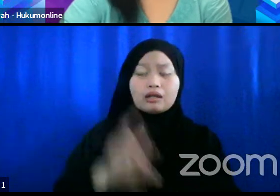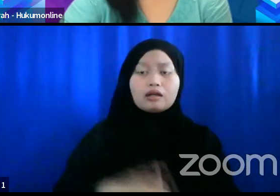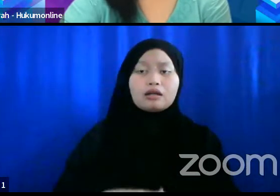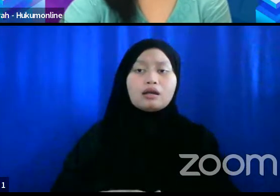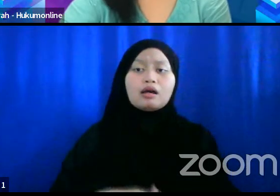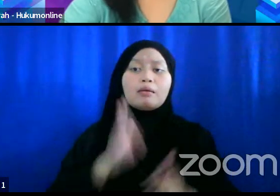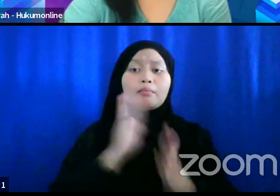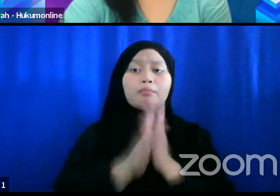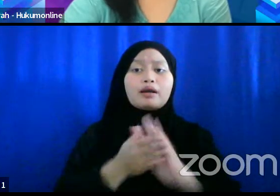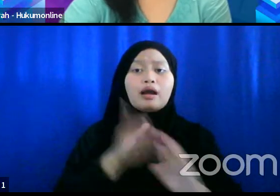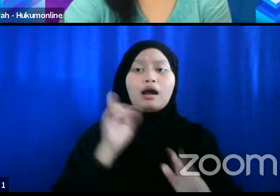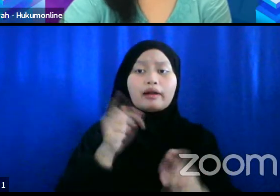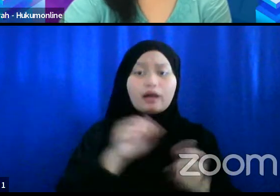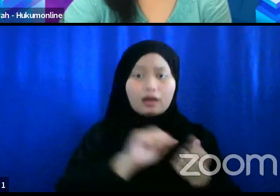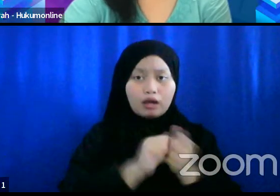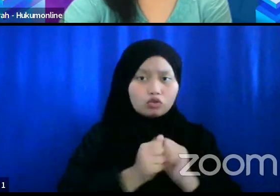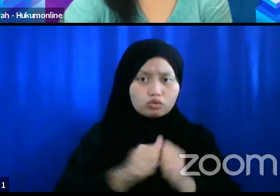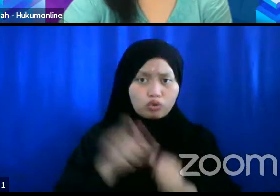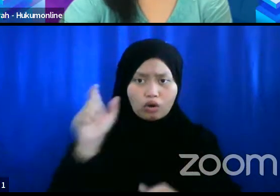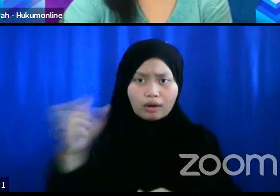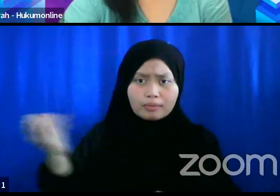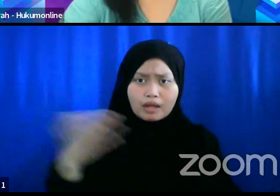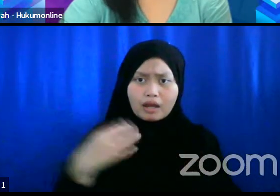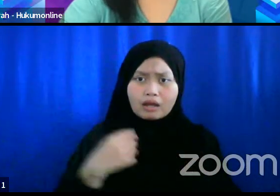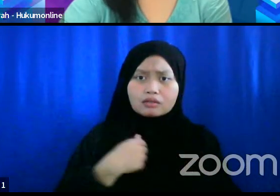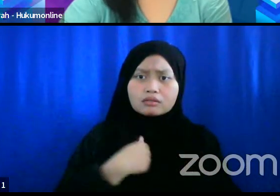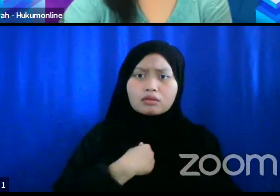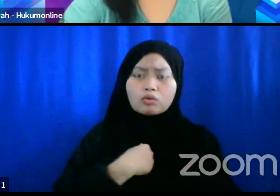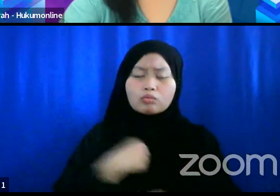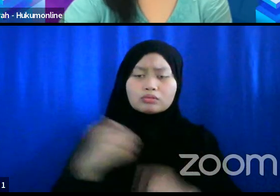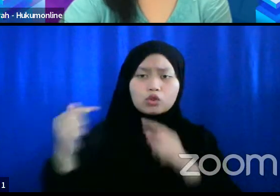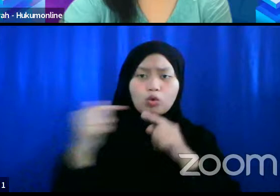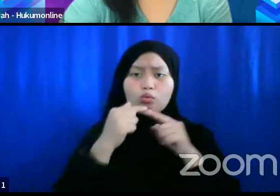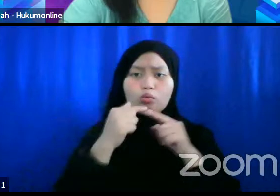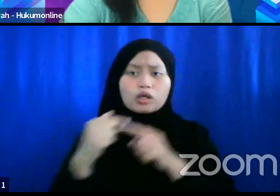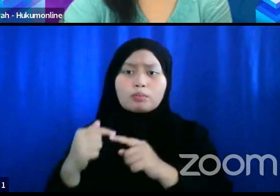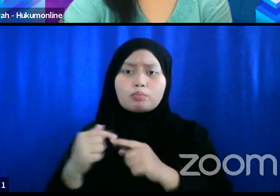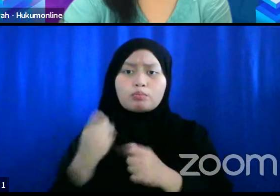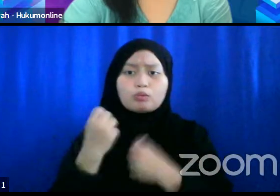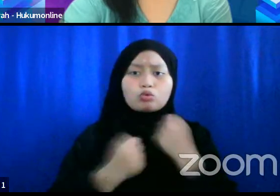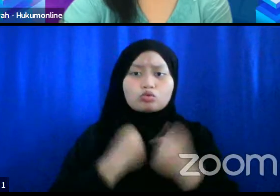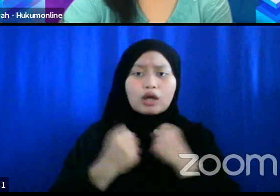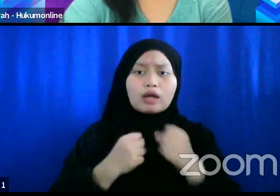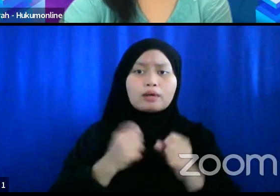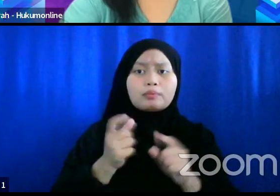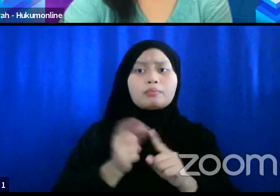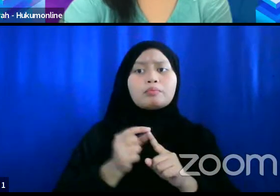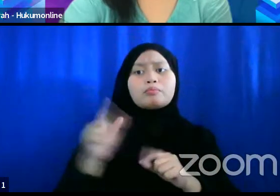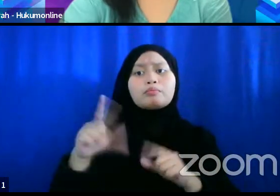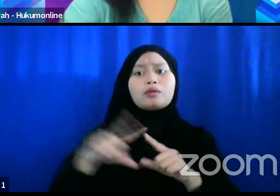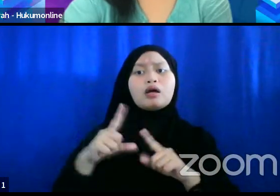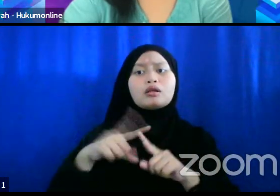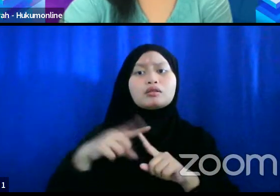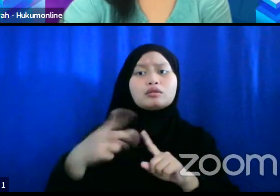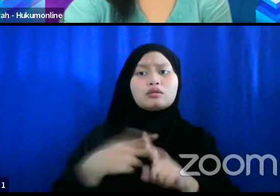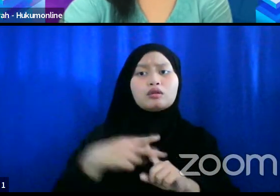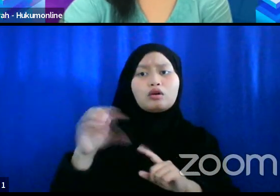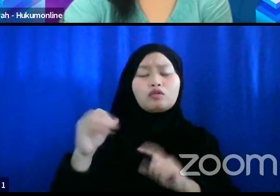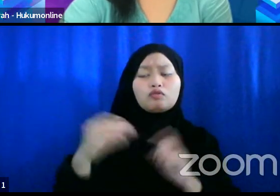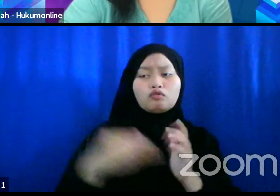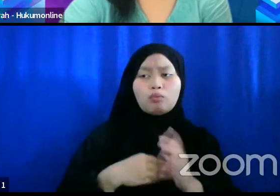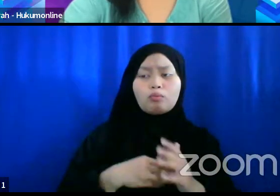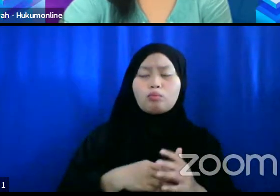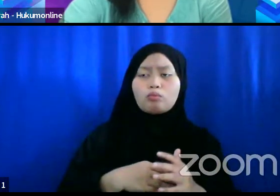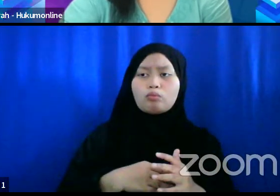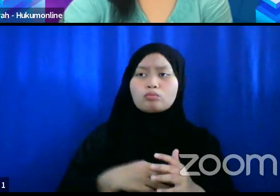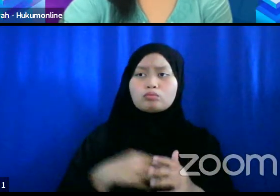ada kasus yang dan orang bengkok saya dihubungi oleh perusahaan Telkom mereka tahu loh saya itu baru daftar plus Dede tahu nomor telepon